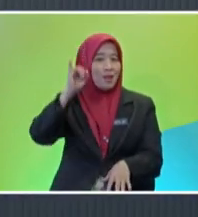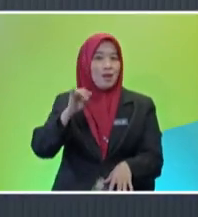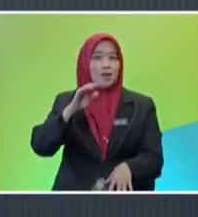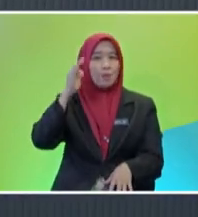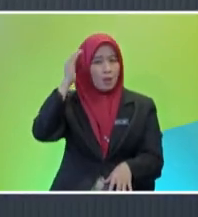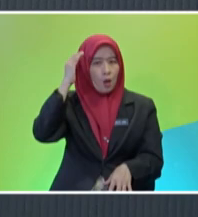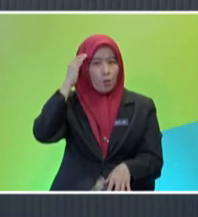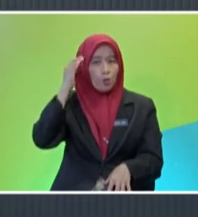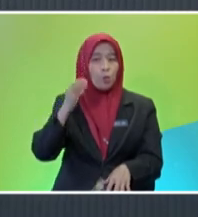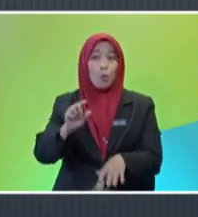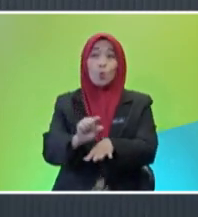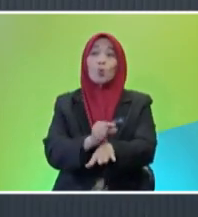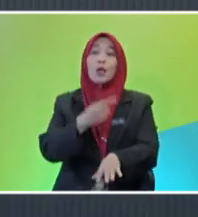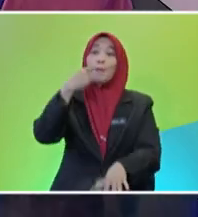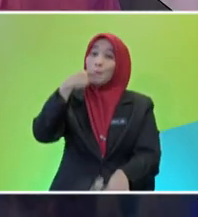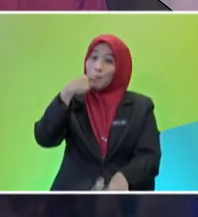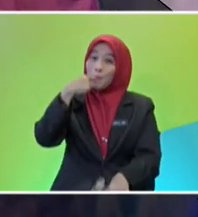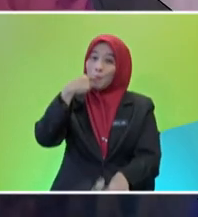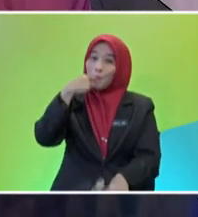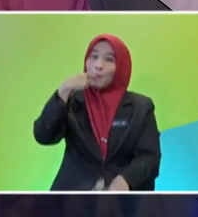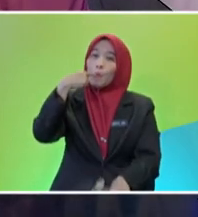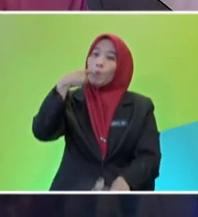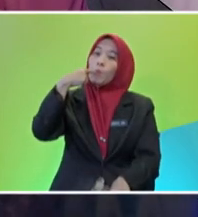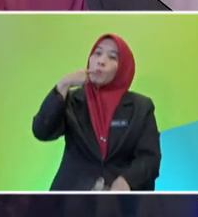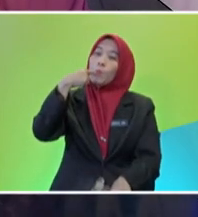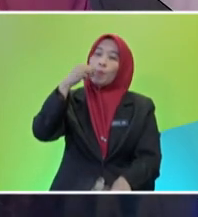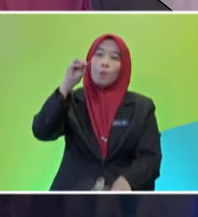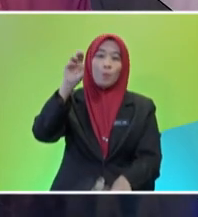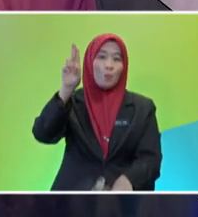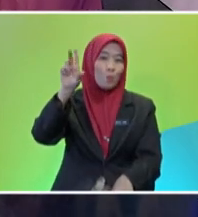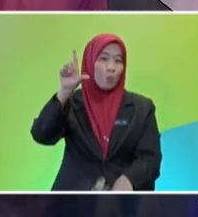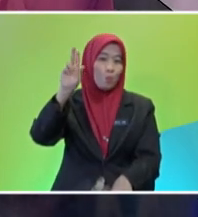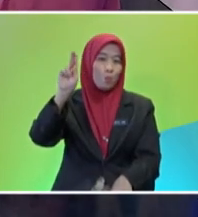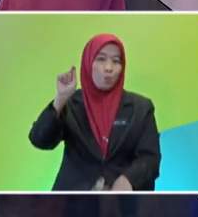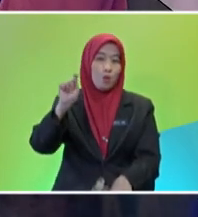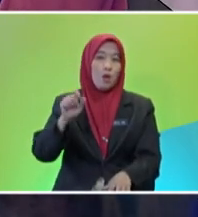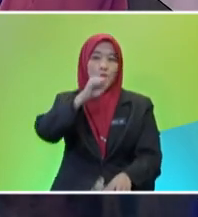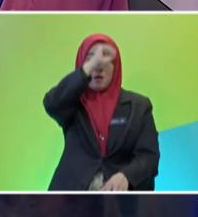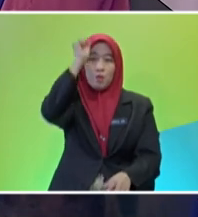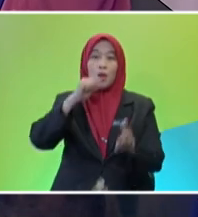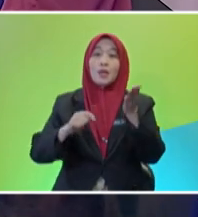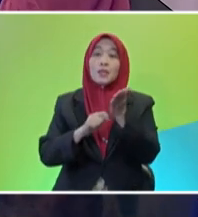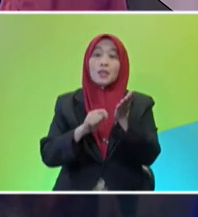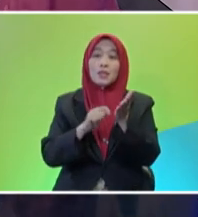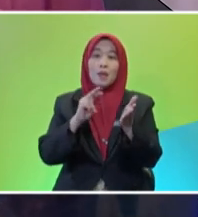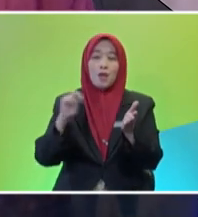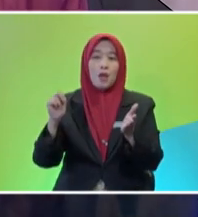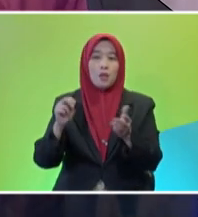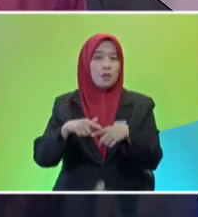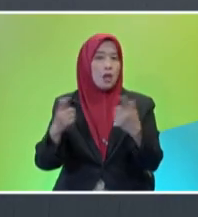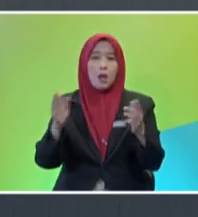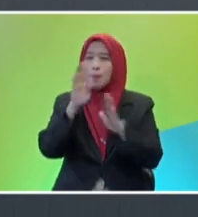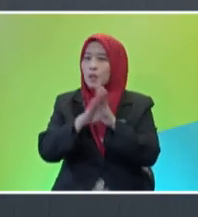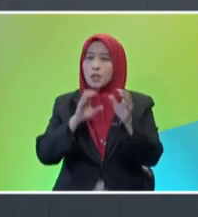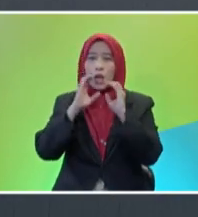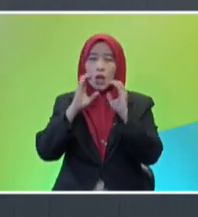gunakan mulut. Betul. Okay. Tepuk untuk Ifan. Ifan, soalan tambahan Ifan. Soalan tambahan. Selain daripada bercakap,